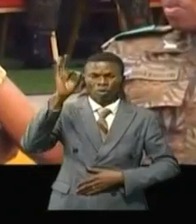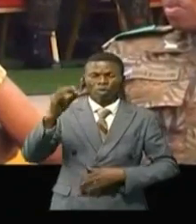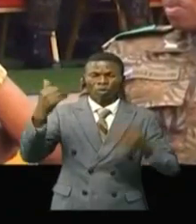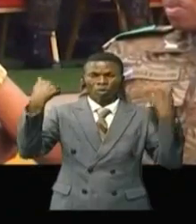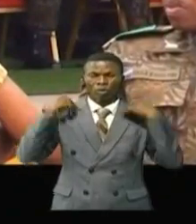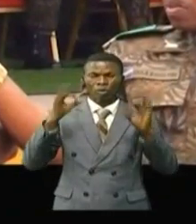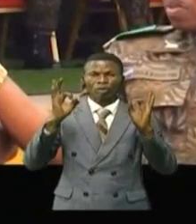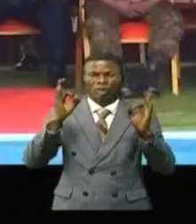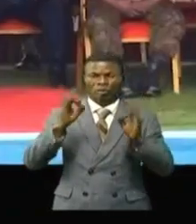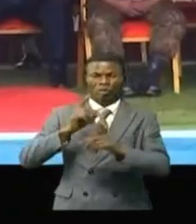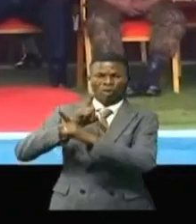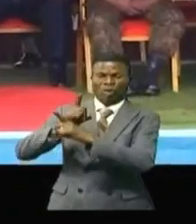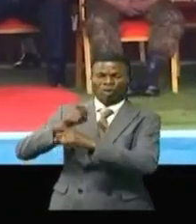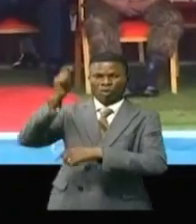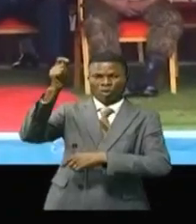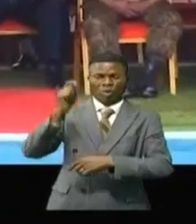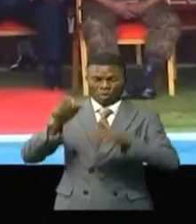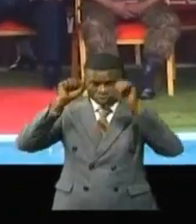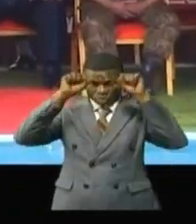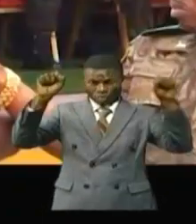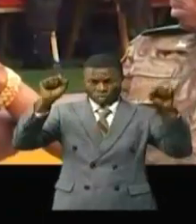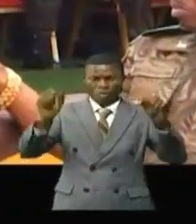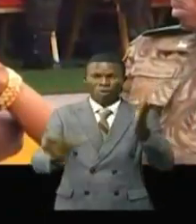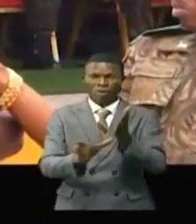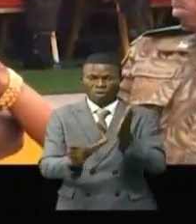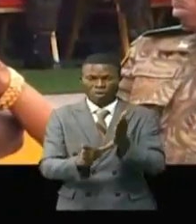garde républicaine et de ses adjoints a été lue.